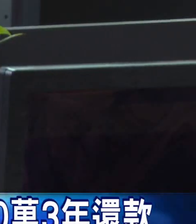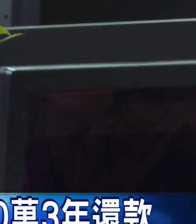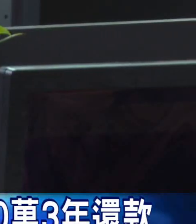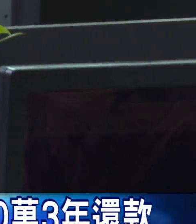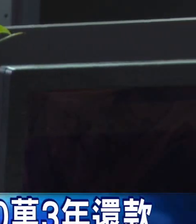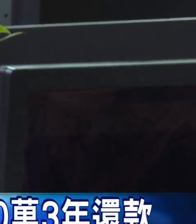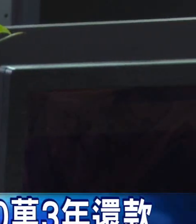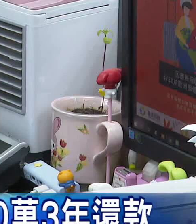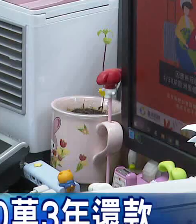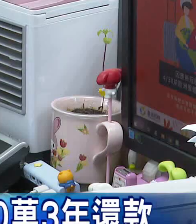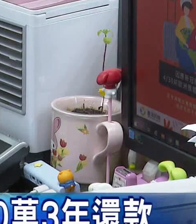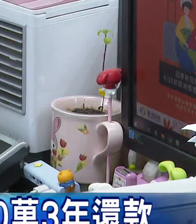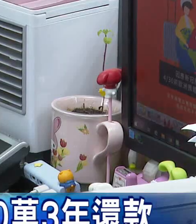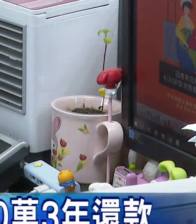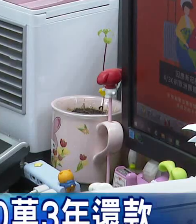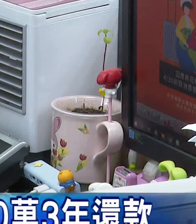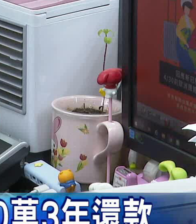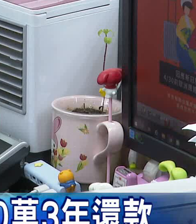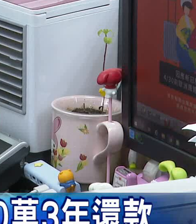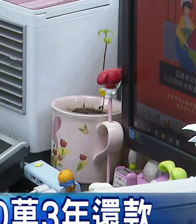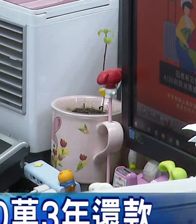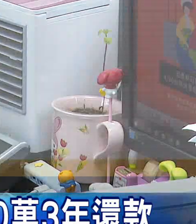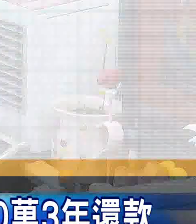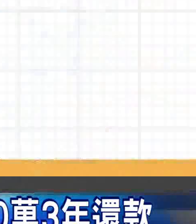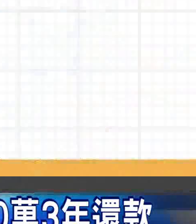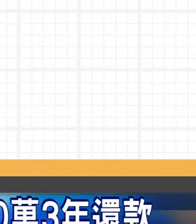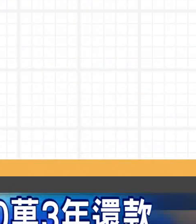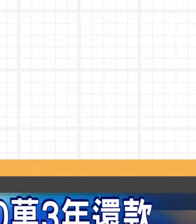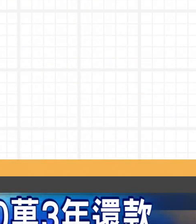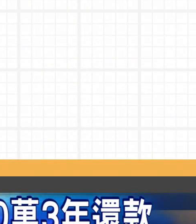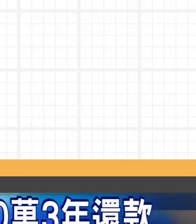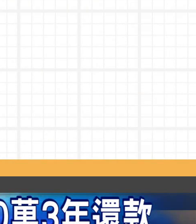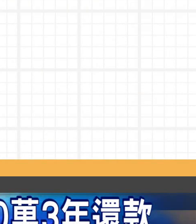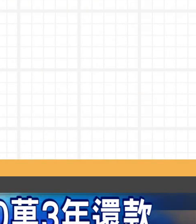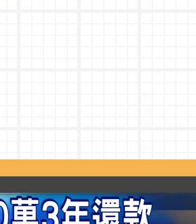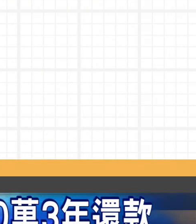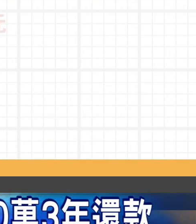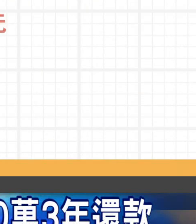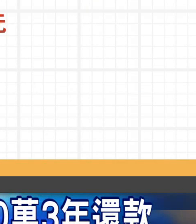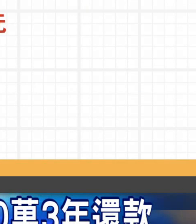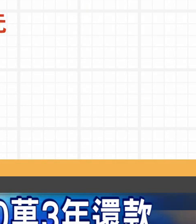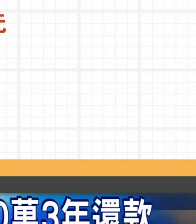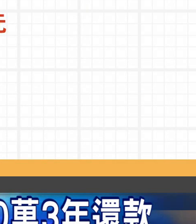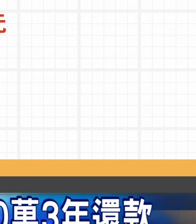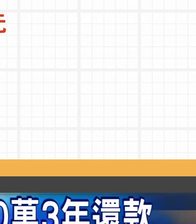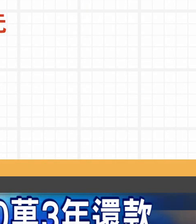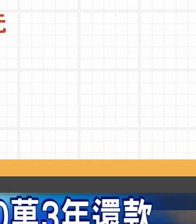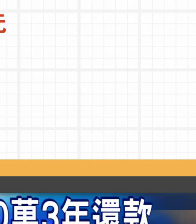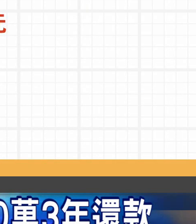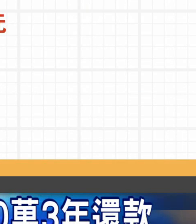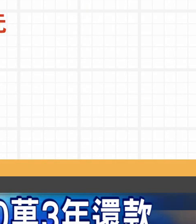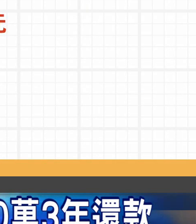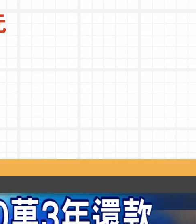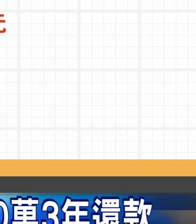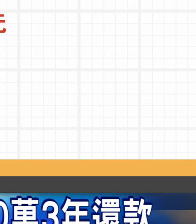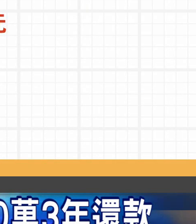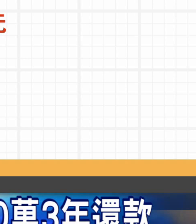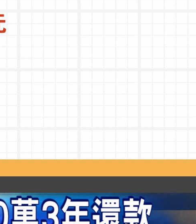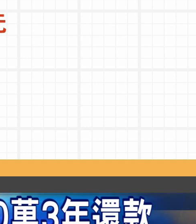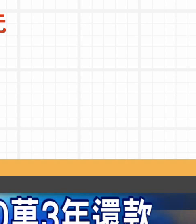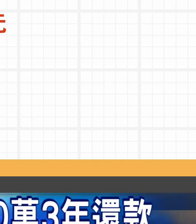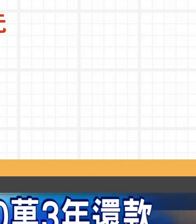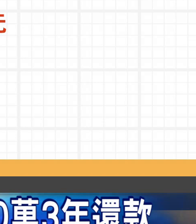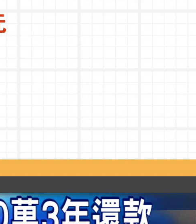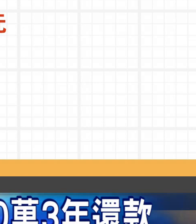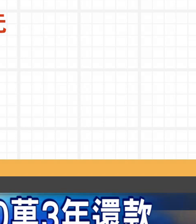失业劳工和企业等盘点扩大行政措施，包含针对减班休息劳工，鼓励在职劳工参加训练课程，补